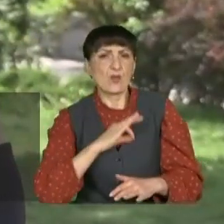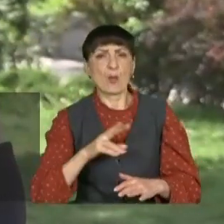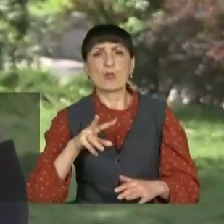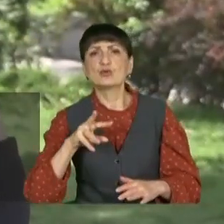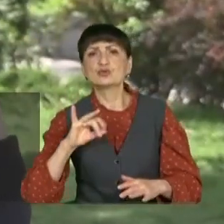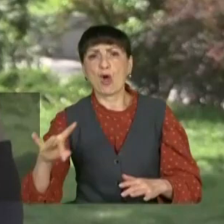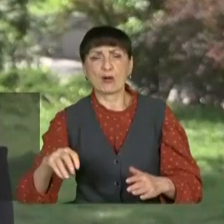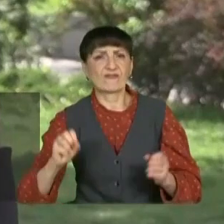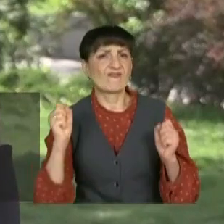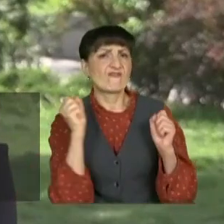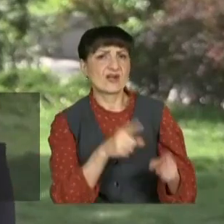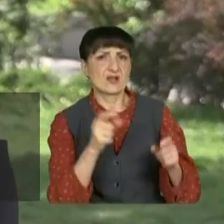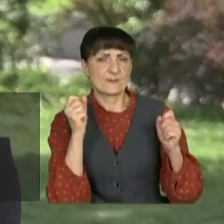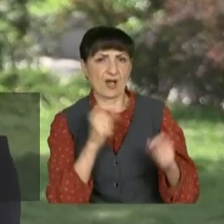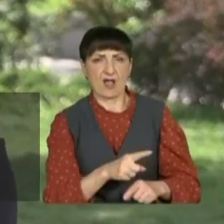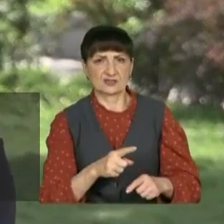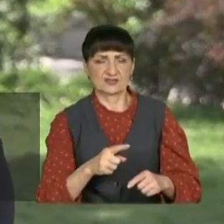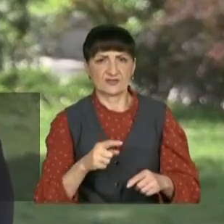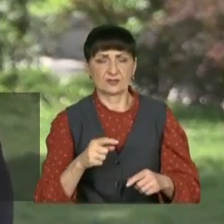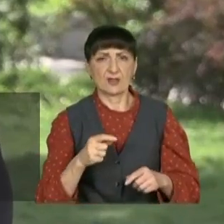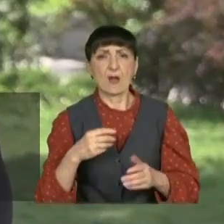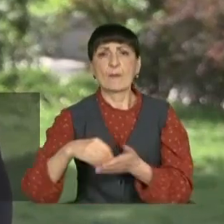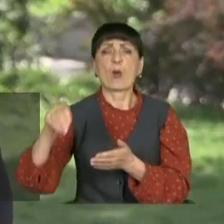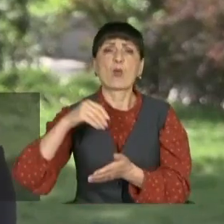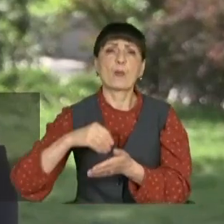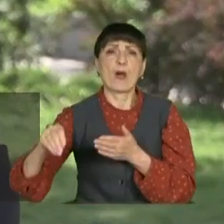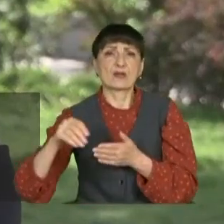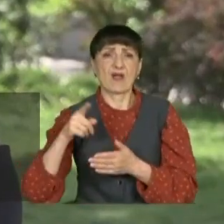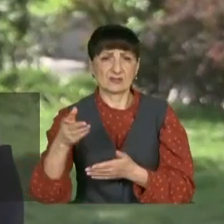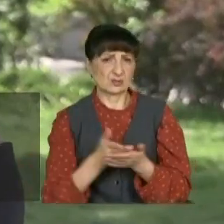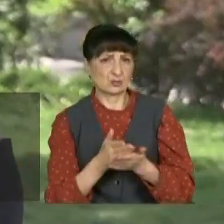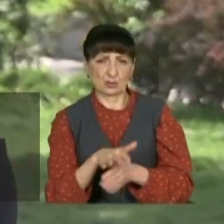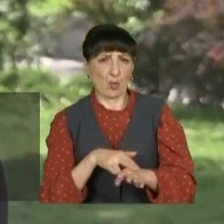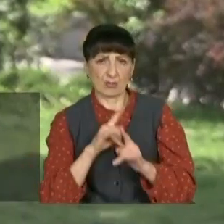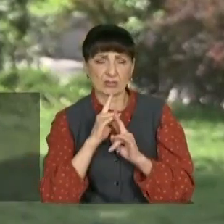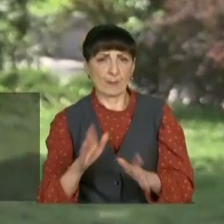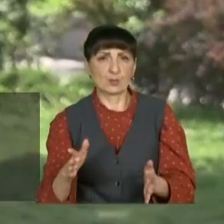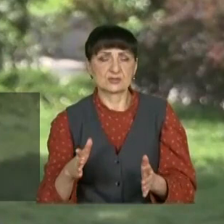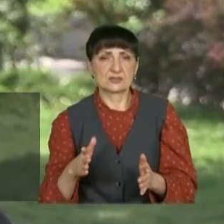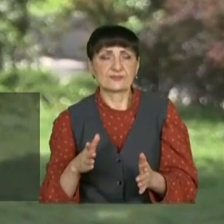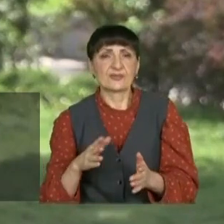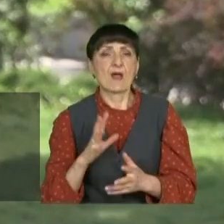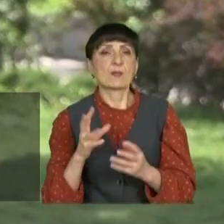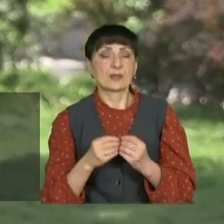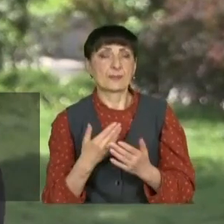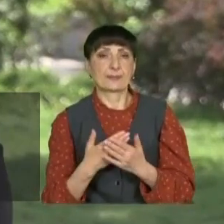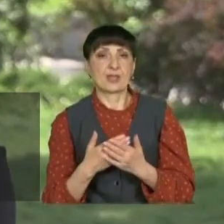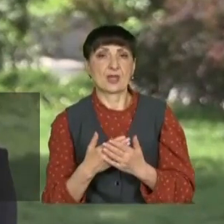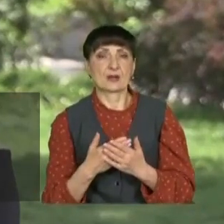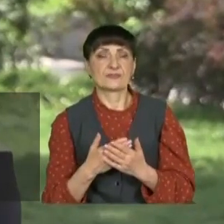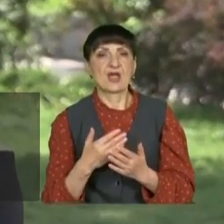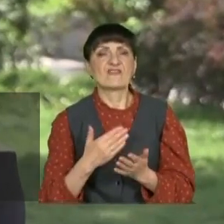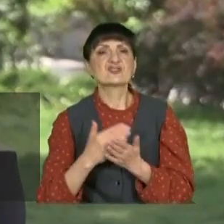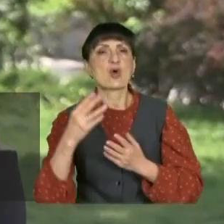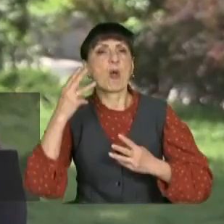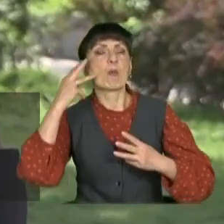покупают одноразовых вещей или тех вещей которые не прослужат им долго то есть э объект например высокая мода